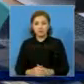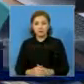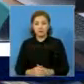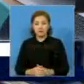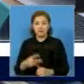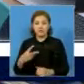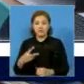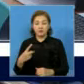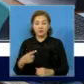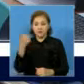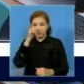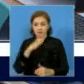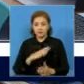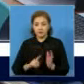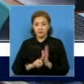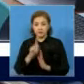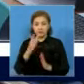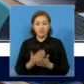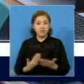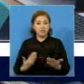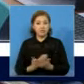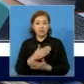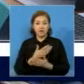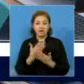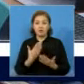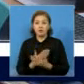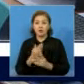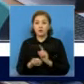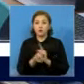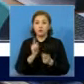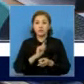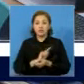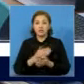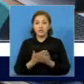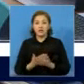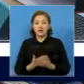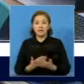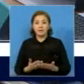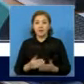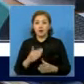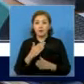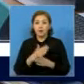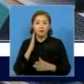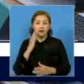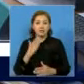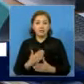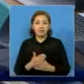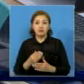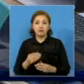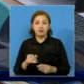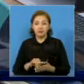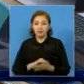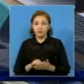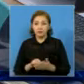21-ші жылдан бастап енгізілейін деп отырған жаңалығымыз, өзгерісіміз бұл мына кепілдендірілген әлеуметтік пакеттің әлеуметтік